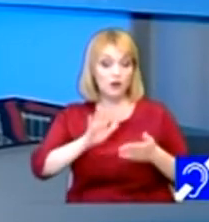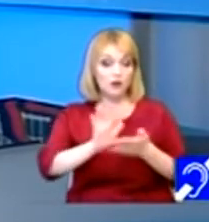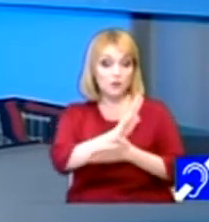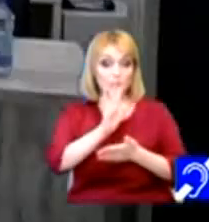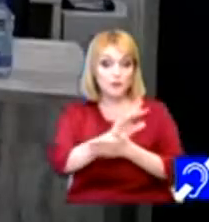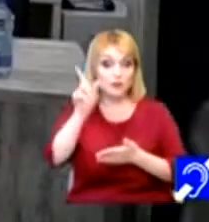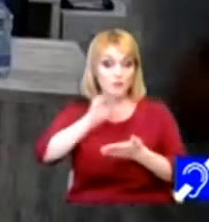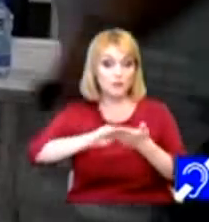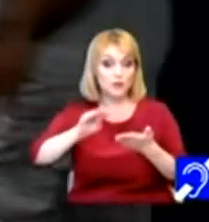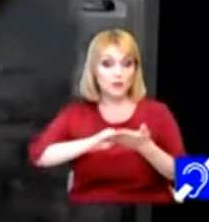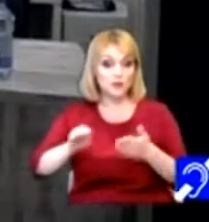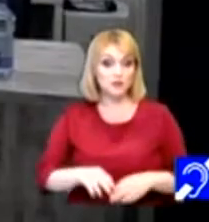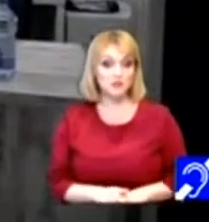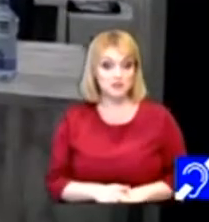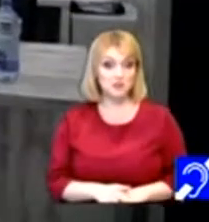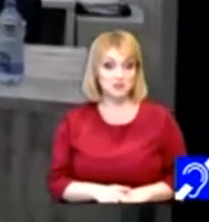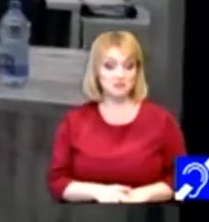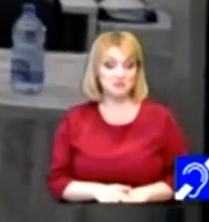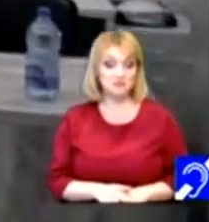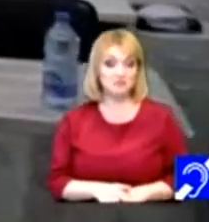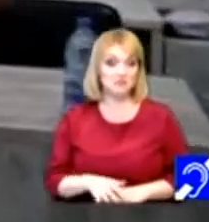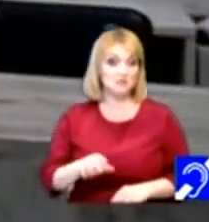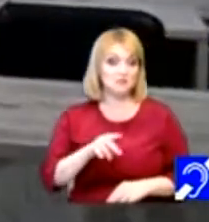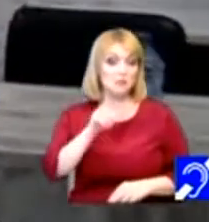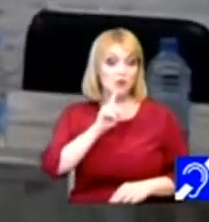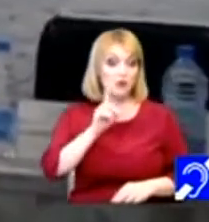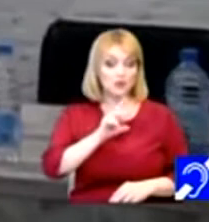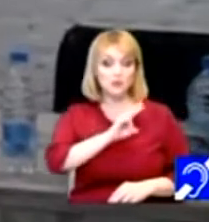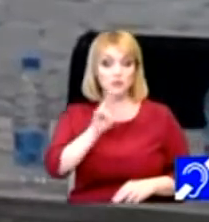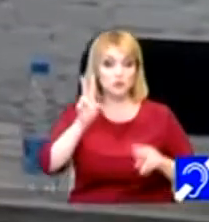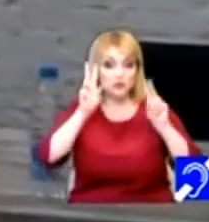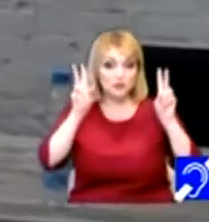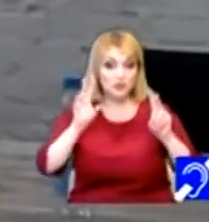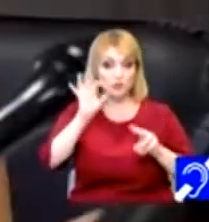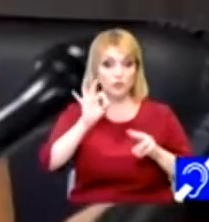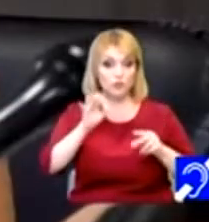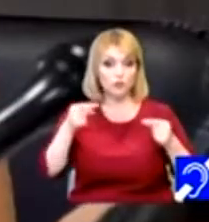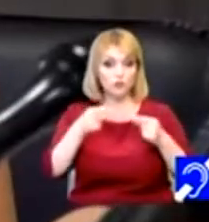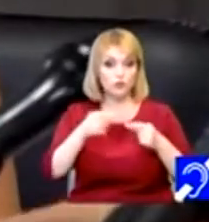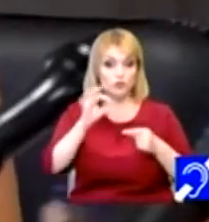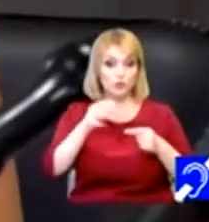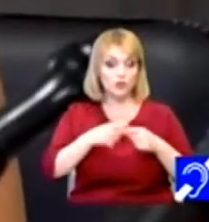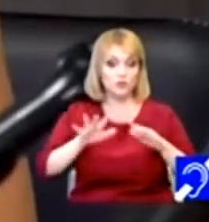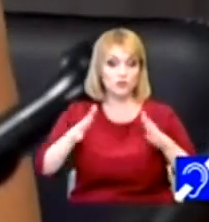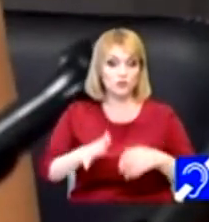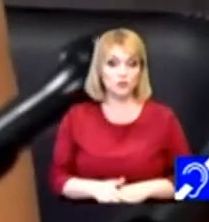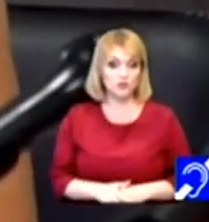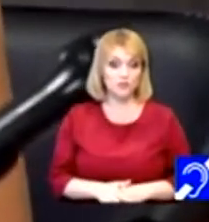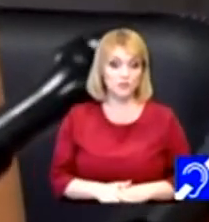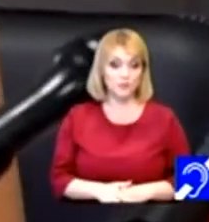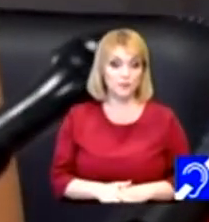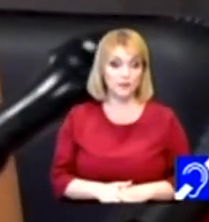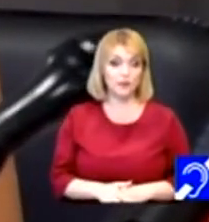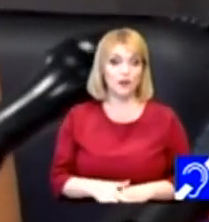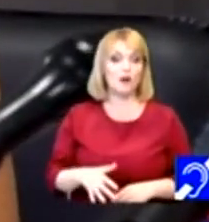Miliția belarusă a anunțat că nu deține informații despre acest caz, denunțat deja de comunitatea internațională. Incidentul survine la o zi